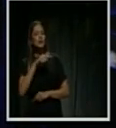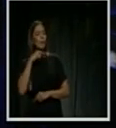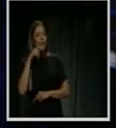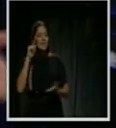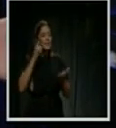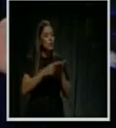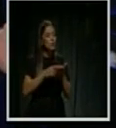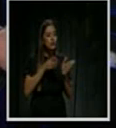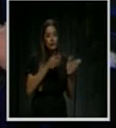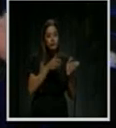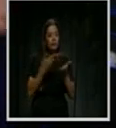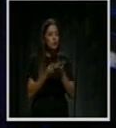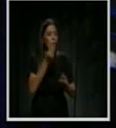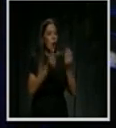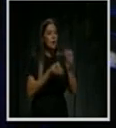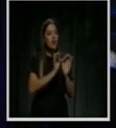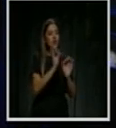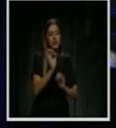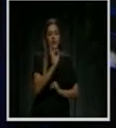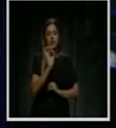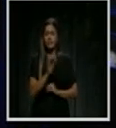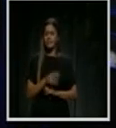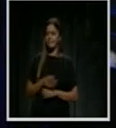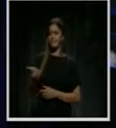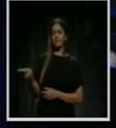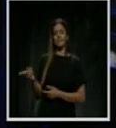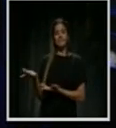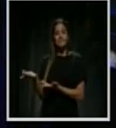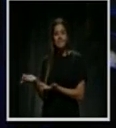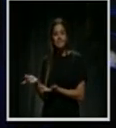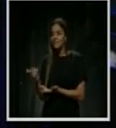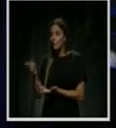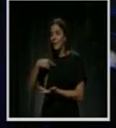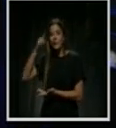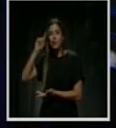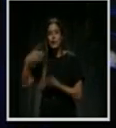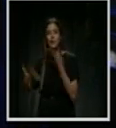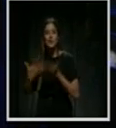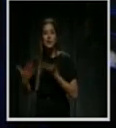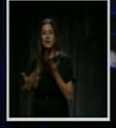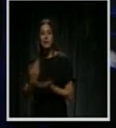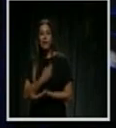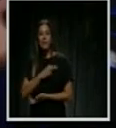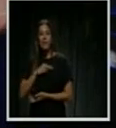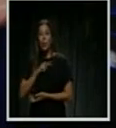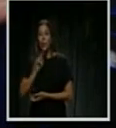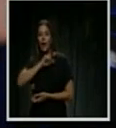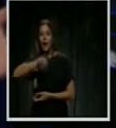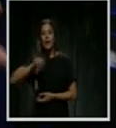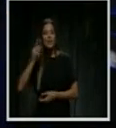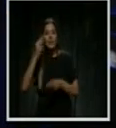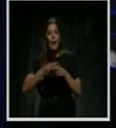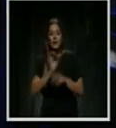ġodda. Allora bil-forsi li fdil kampanja verament kienu assenti. Imma qas kienu qed isegwux qed ninawguraw aħna bħala investiment,